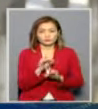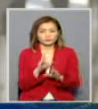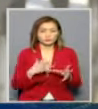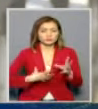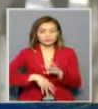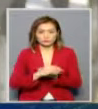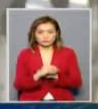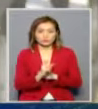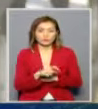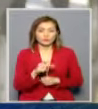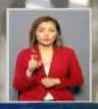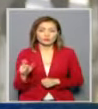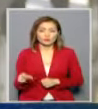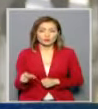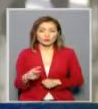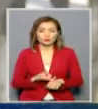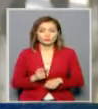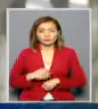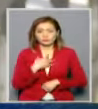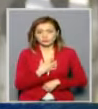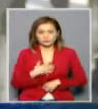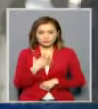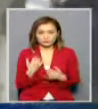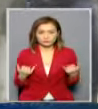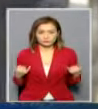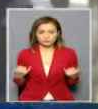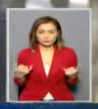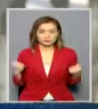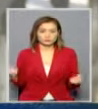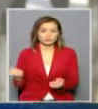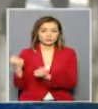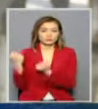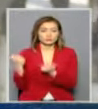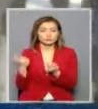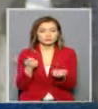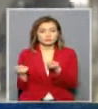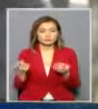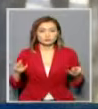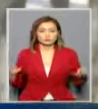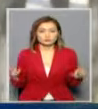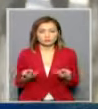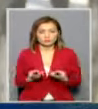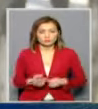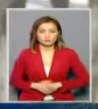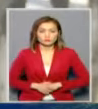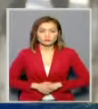своим соотечественникам, наверное, очень важно сейчас поддерживать политику